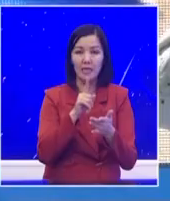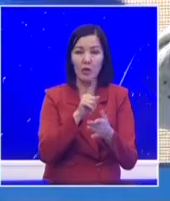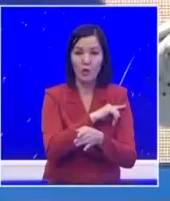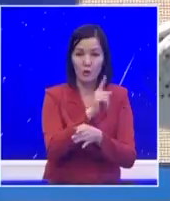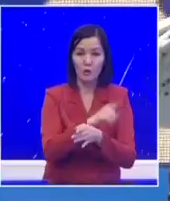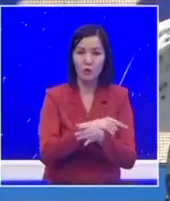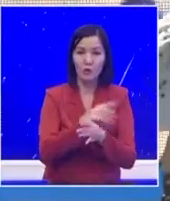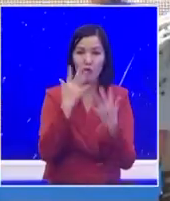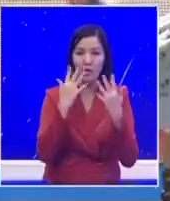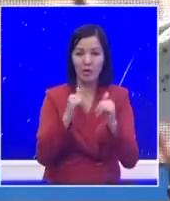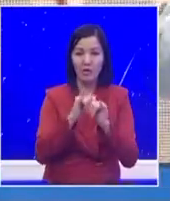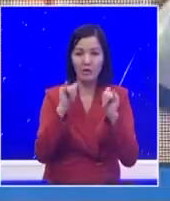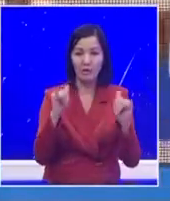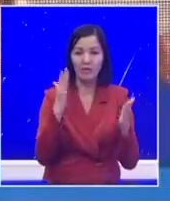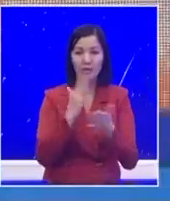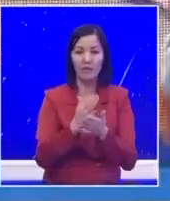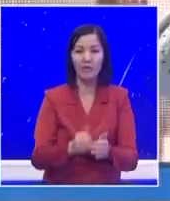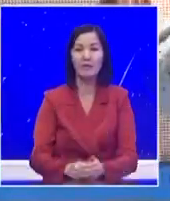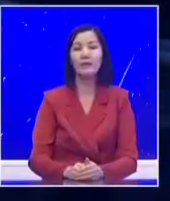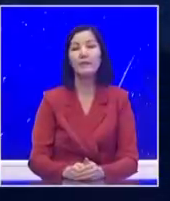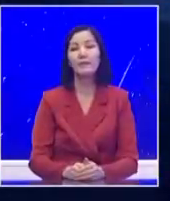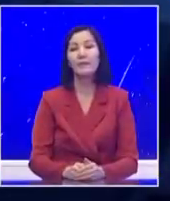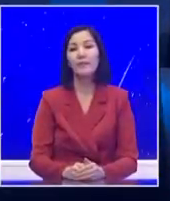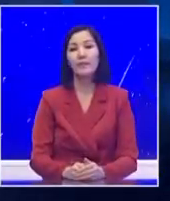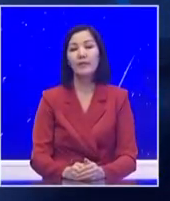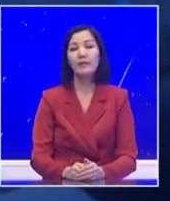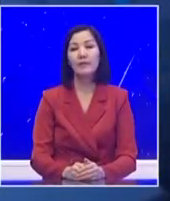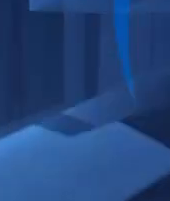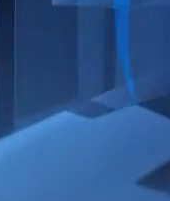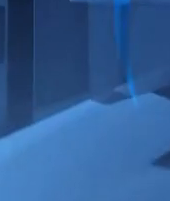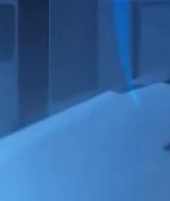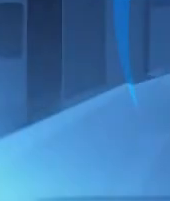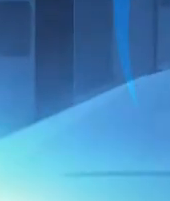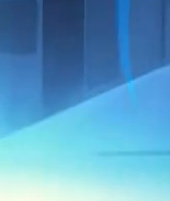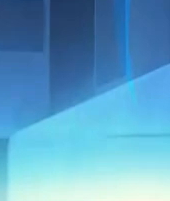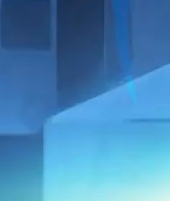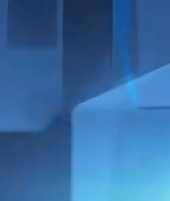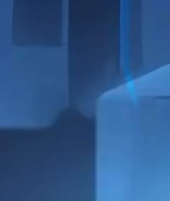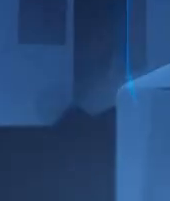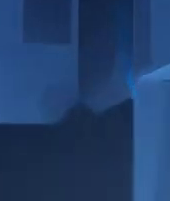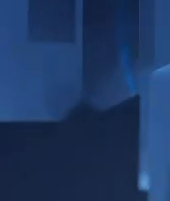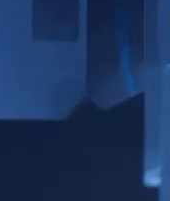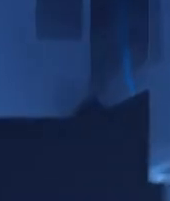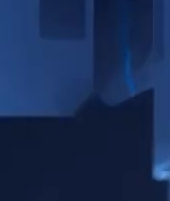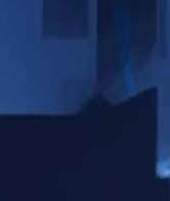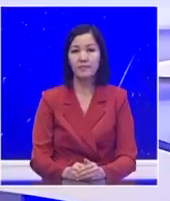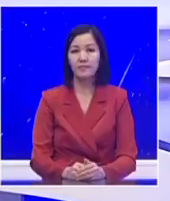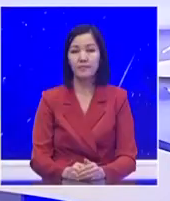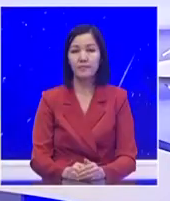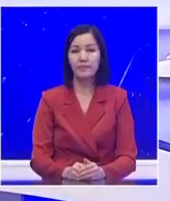сайын артып келе жатқаны байқалады, дейді ұйымдастырушылар. Елена Серікбайқызы, Ерболат Антелов, Жетісу телеарнасы.